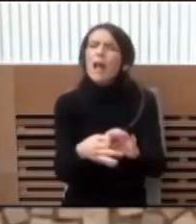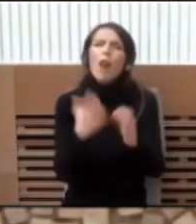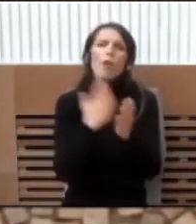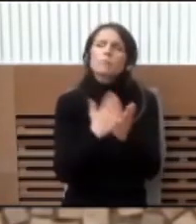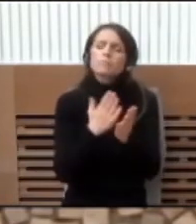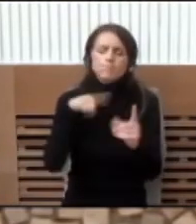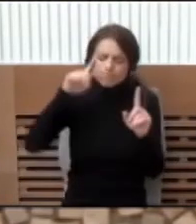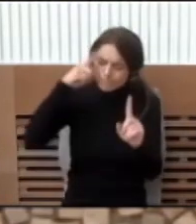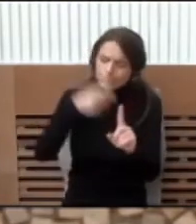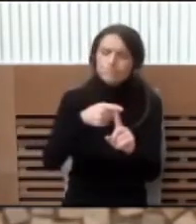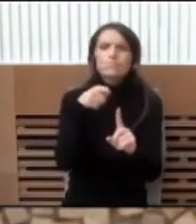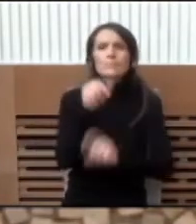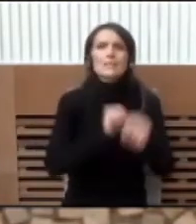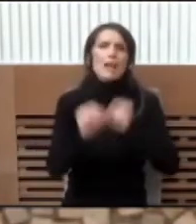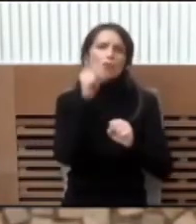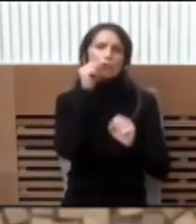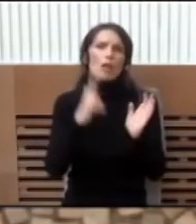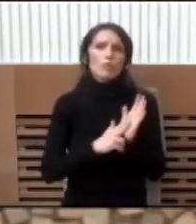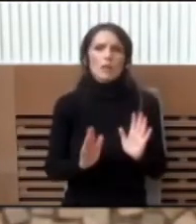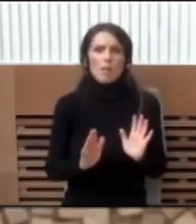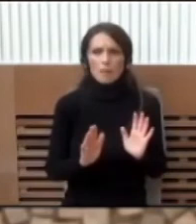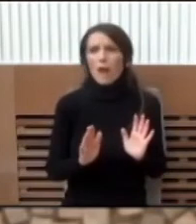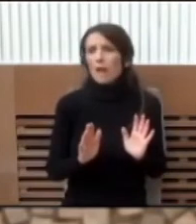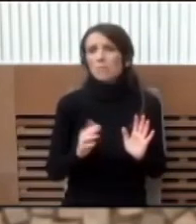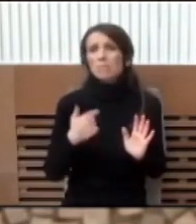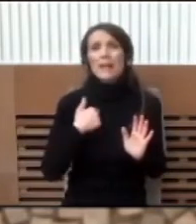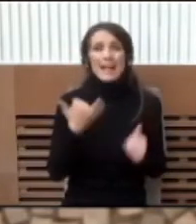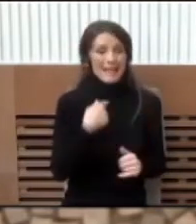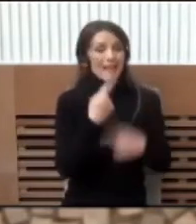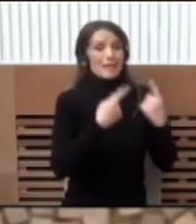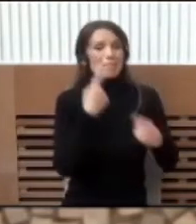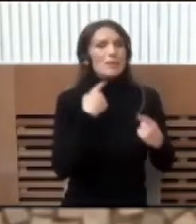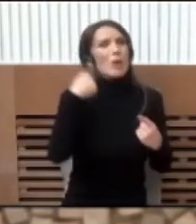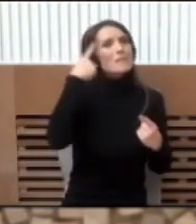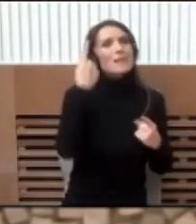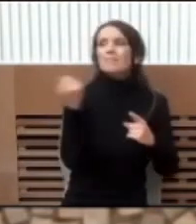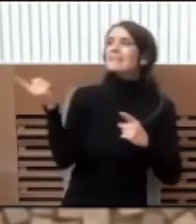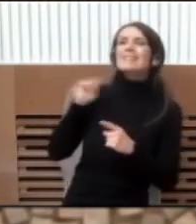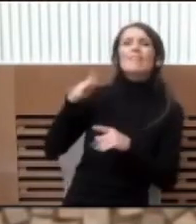ljudskih prava. Siguran sam da to govorim u ime svih narodnih poslanika koje ovde predstavljam,